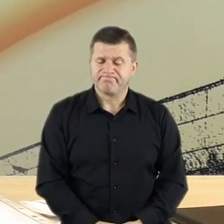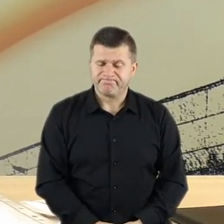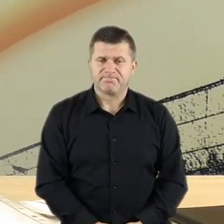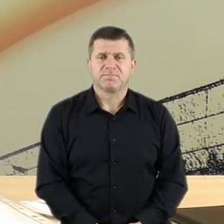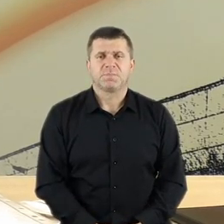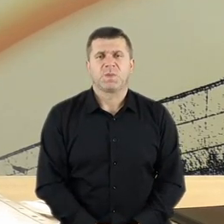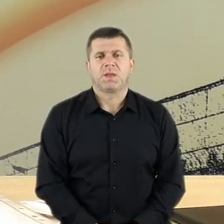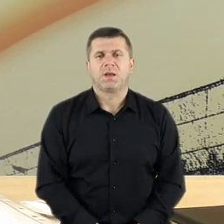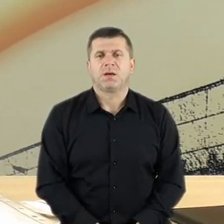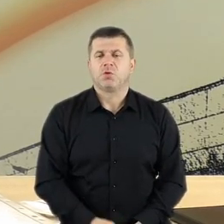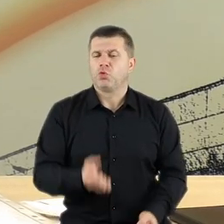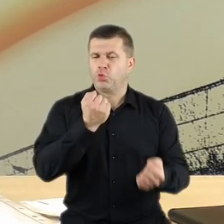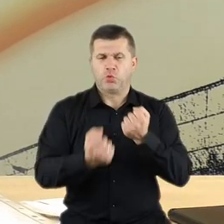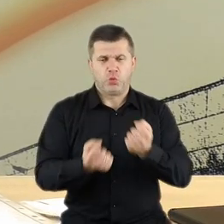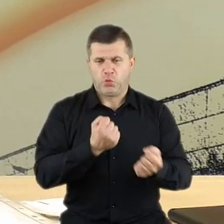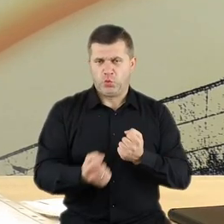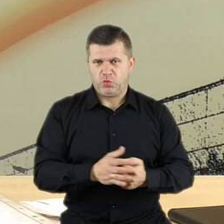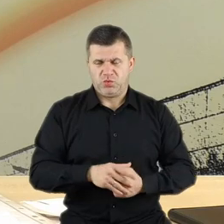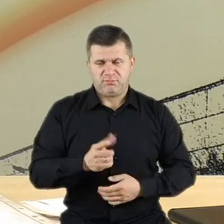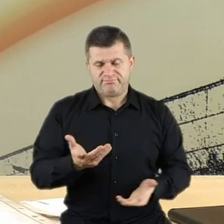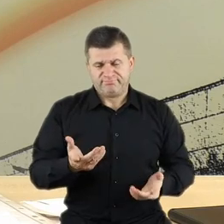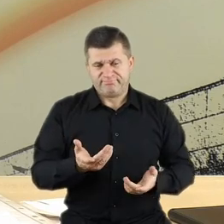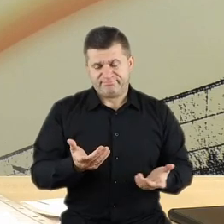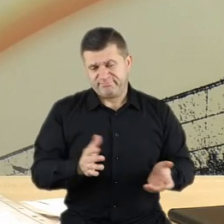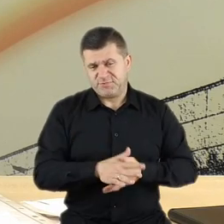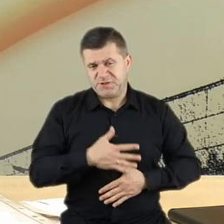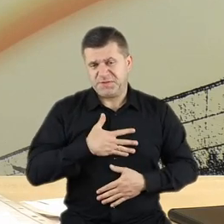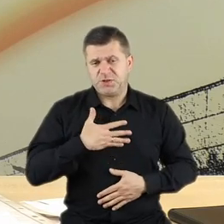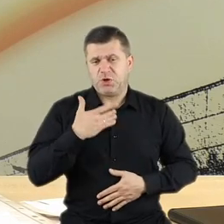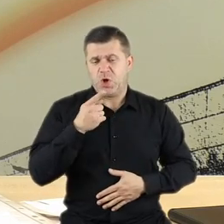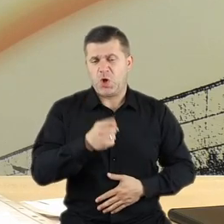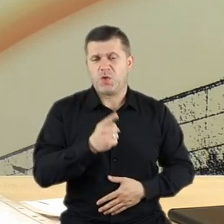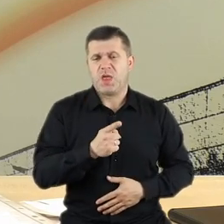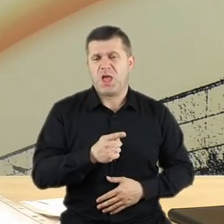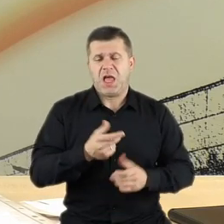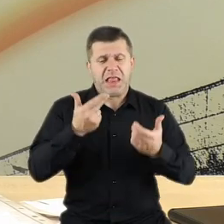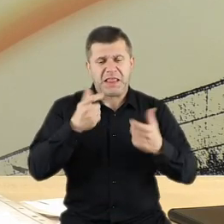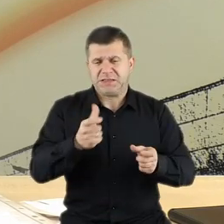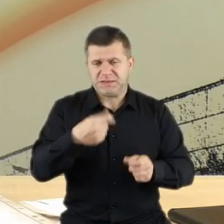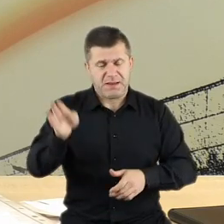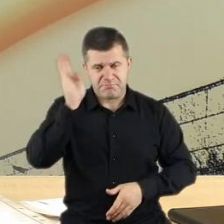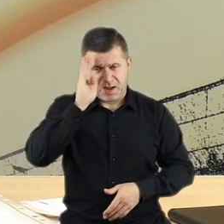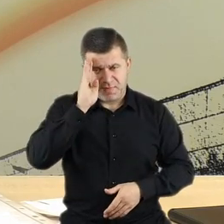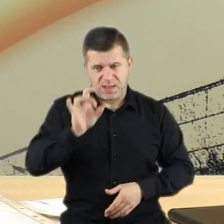trudno jej się dziwić że muszę że nic nie pamiętam